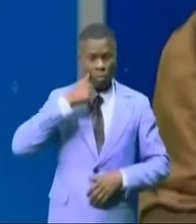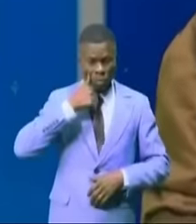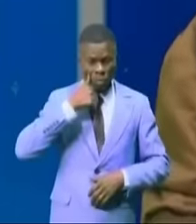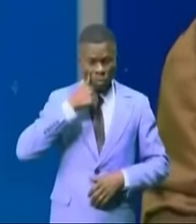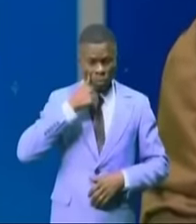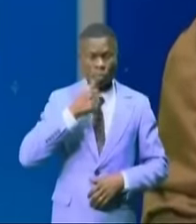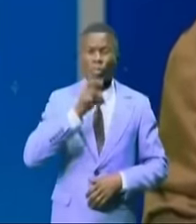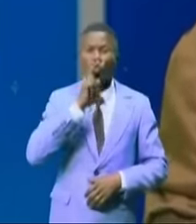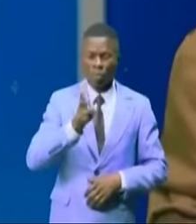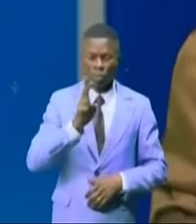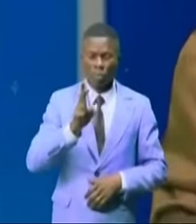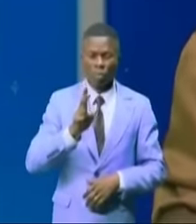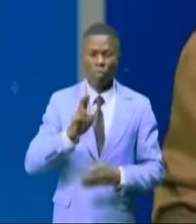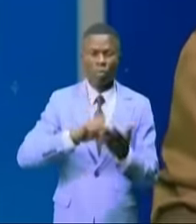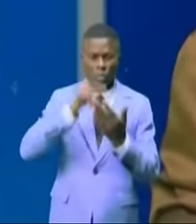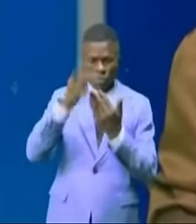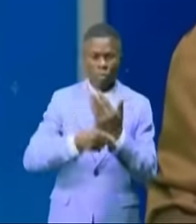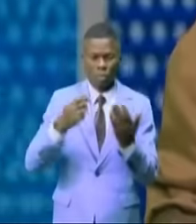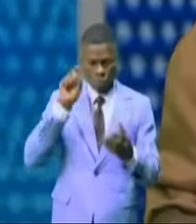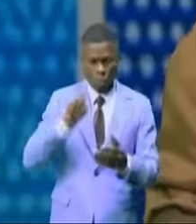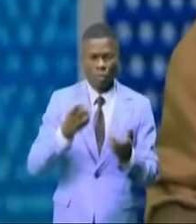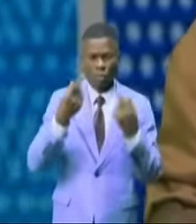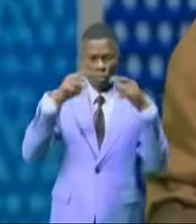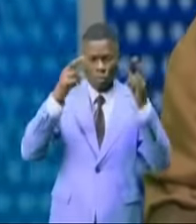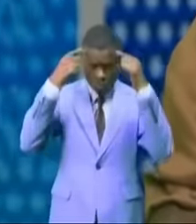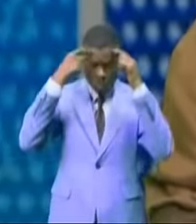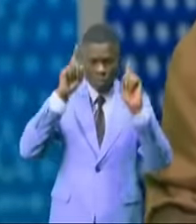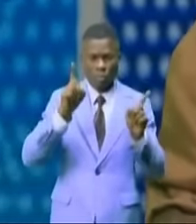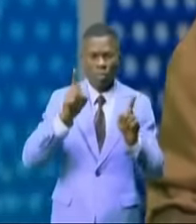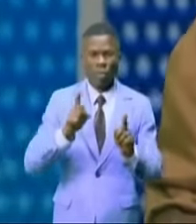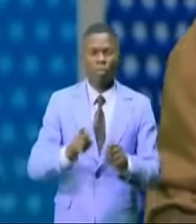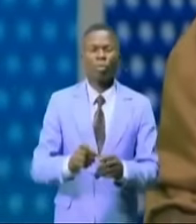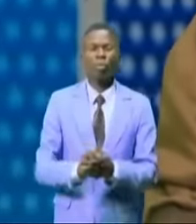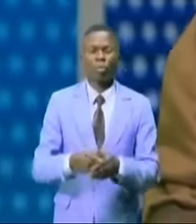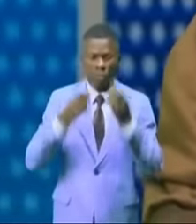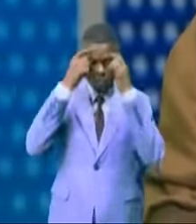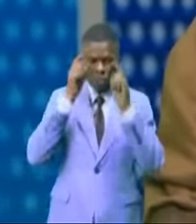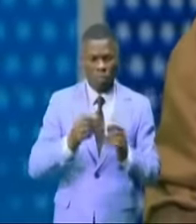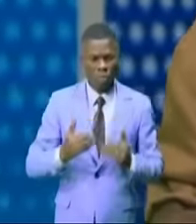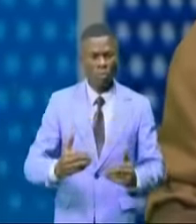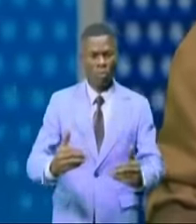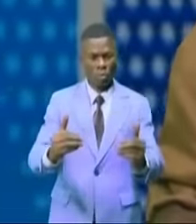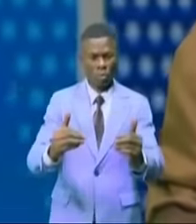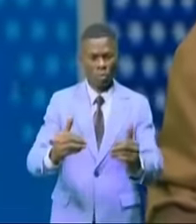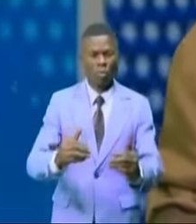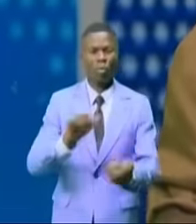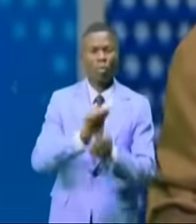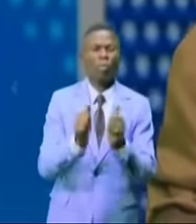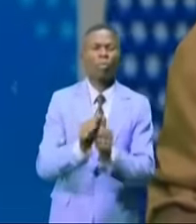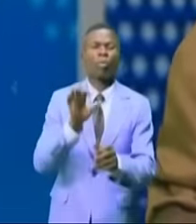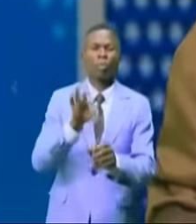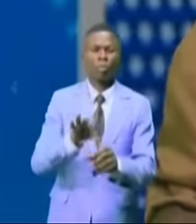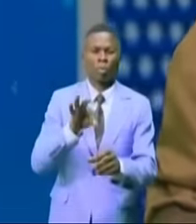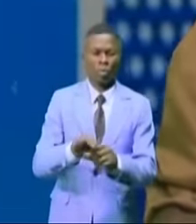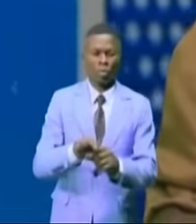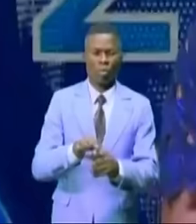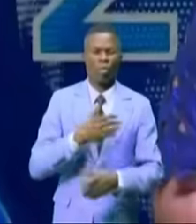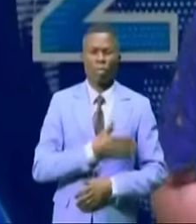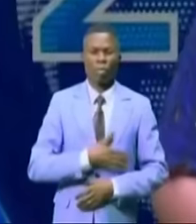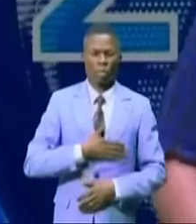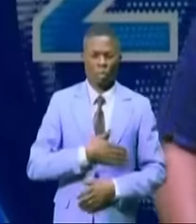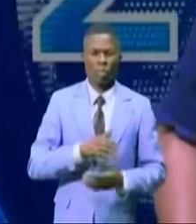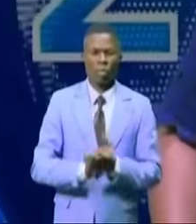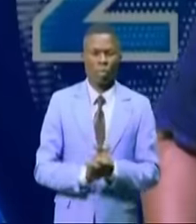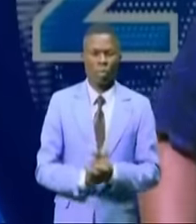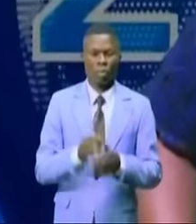c'est fort de cet engagement donc que j'ai décidé de le laisser lui continuer cette course et moi de me retirer. Justement,